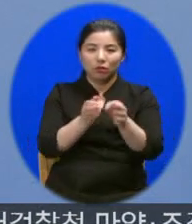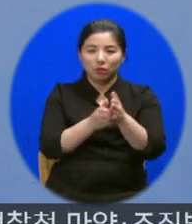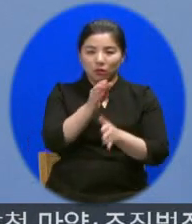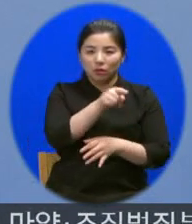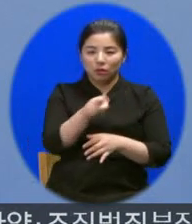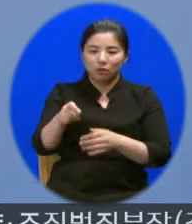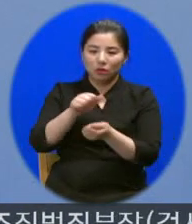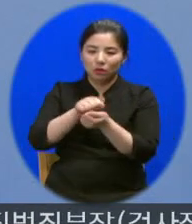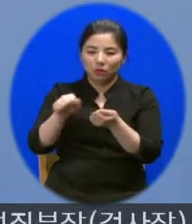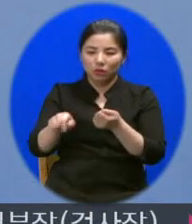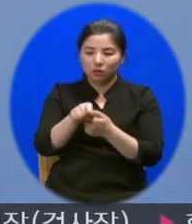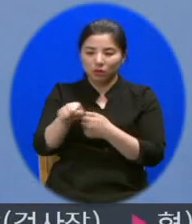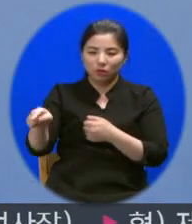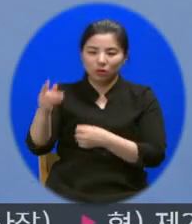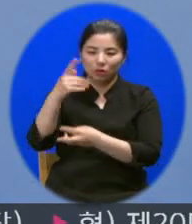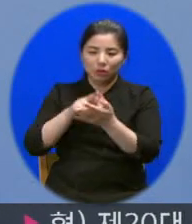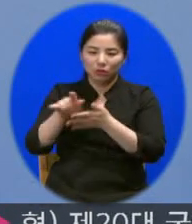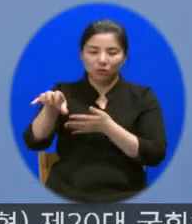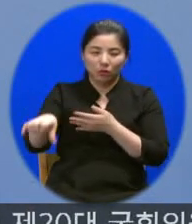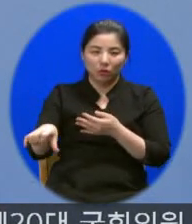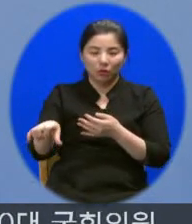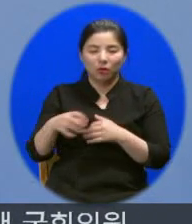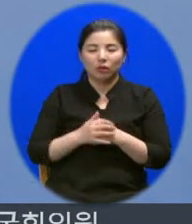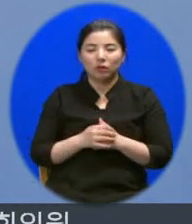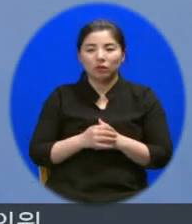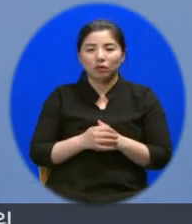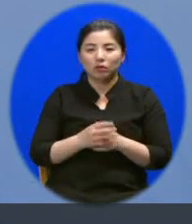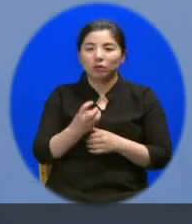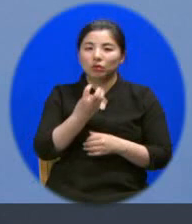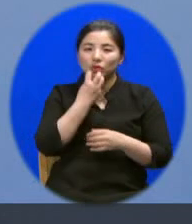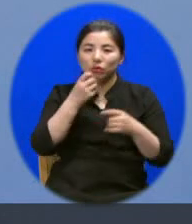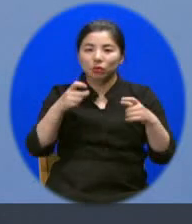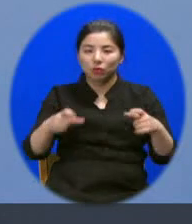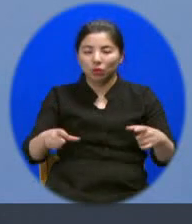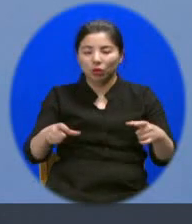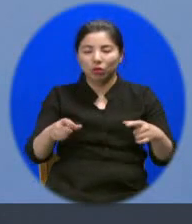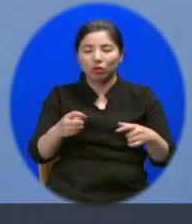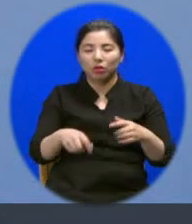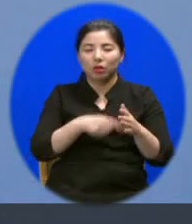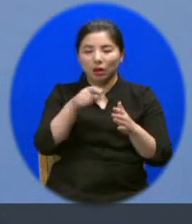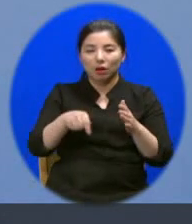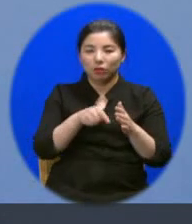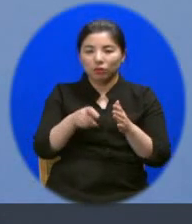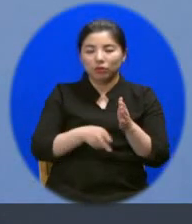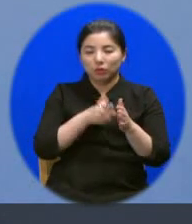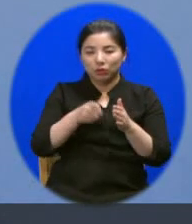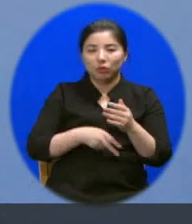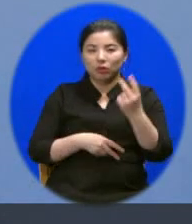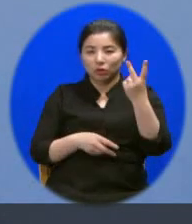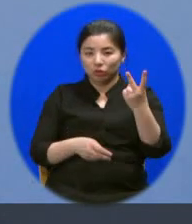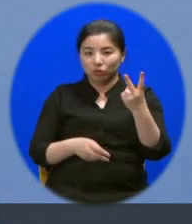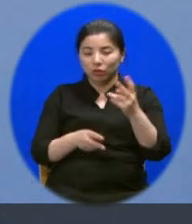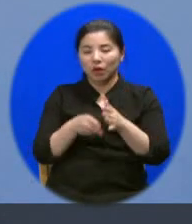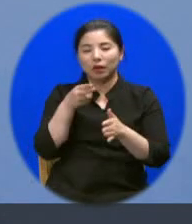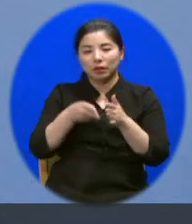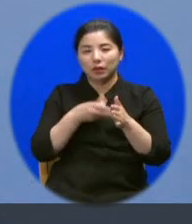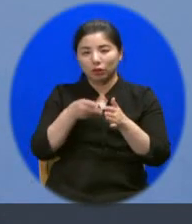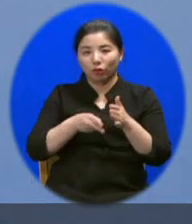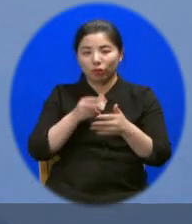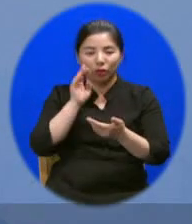징 찬 어부의 거쳐서 초 주공 하는 수도권 내력 썬 이와 같은 2 개척도 노선이